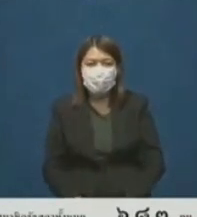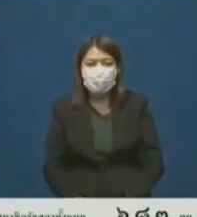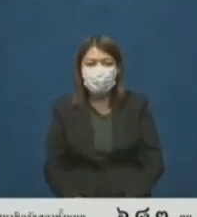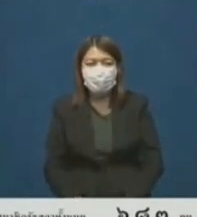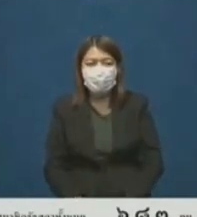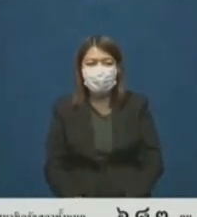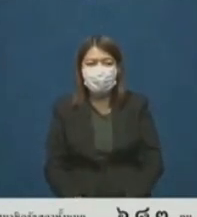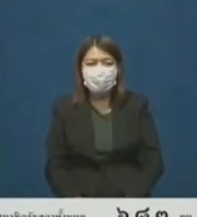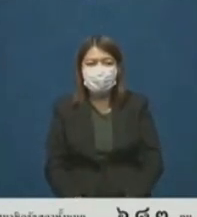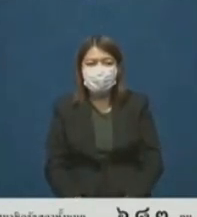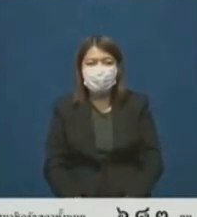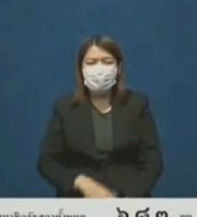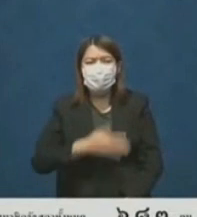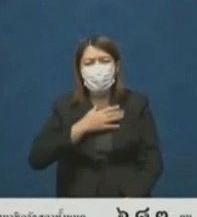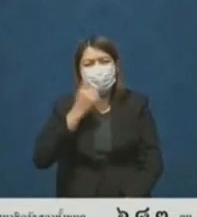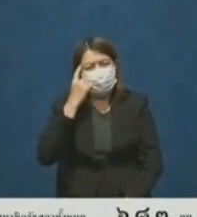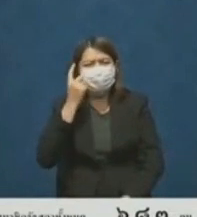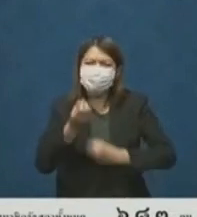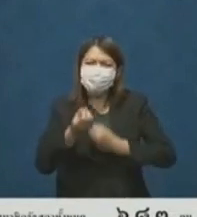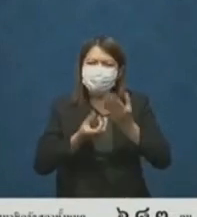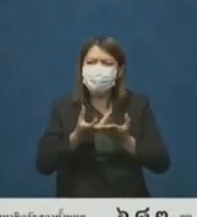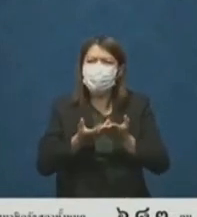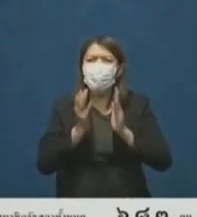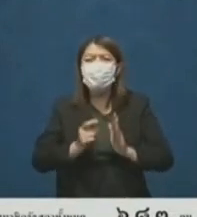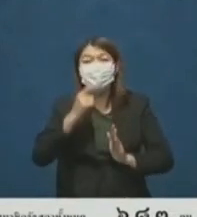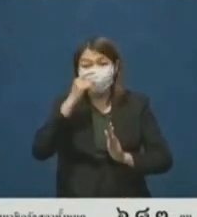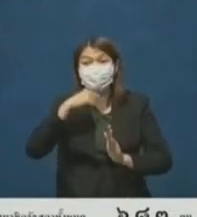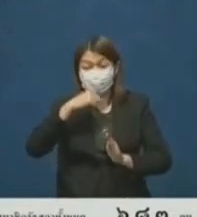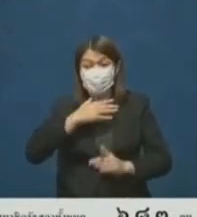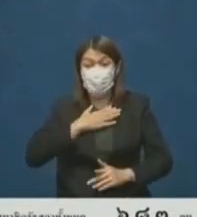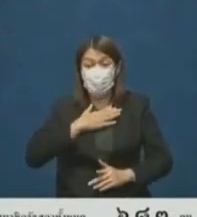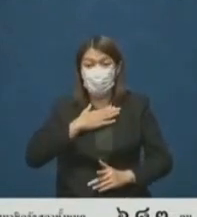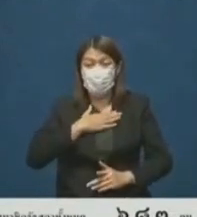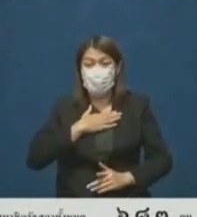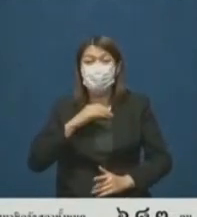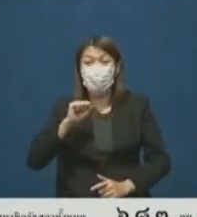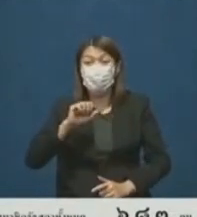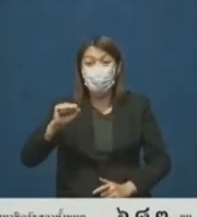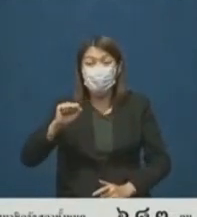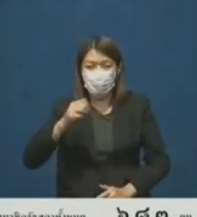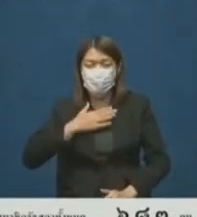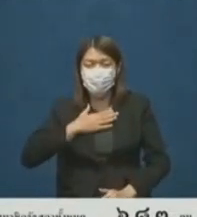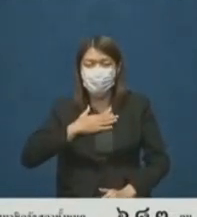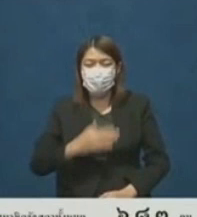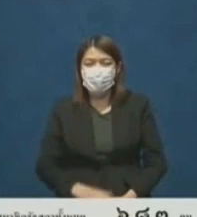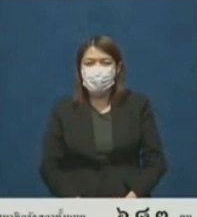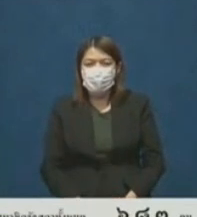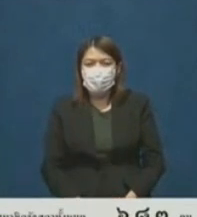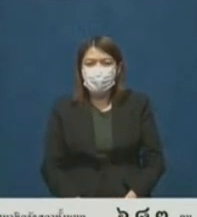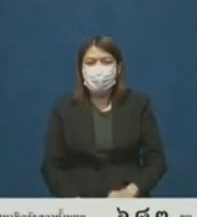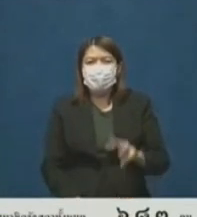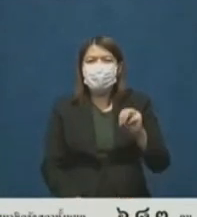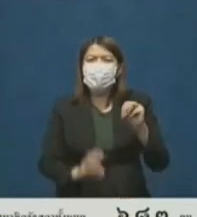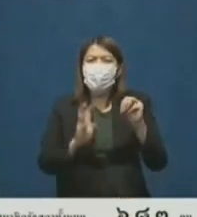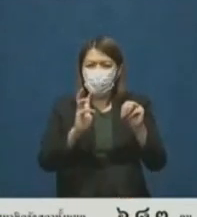นะที่ผมฟังเพียงแต่ว่าผมอยากแสดงความคิดเห็นในฐานะคนไทยคนหนึ่งในฐานะสมาชิกรัฐส